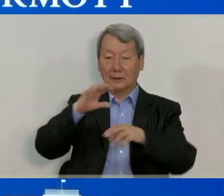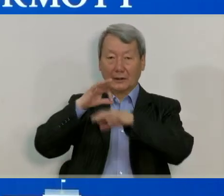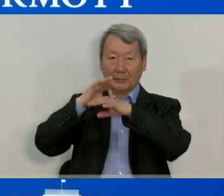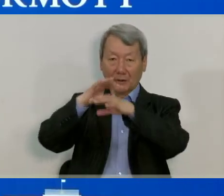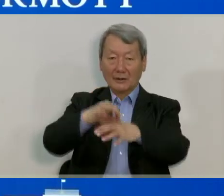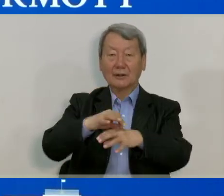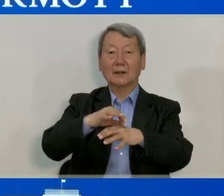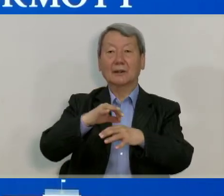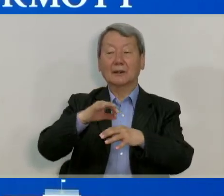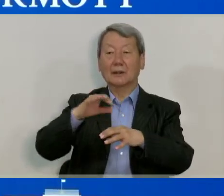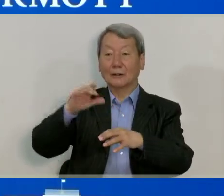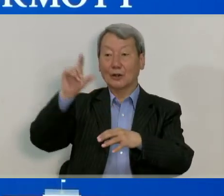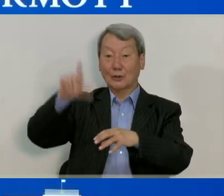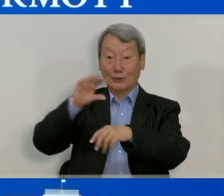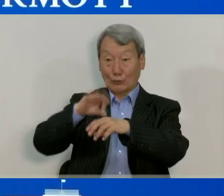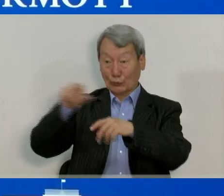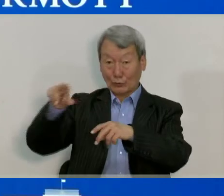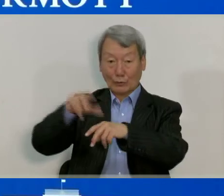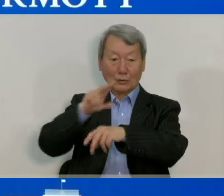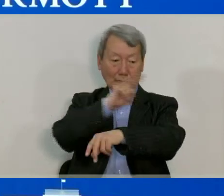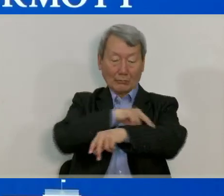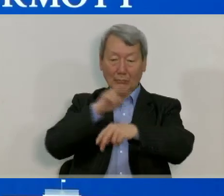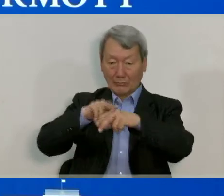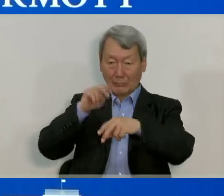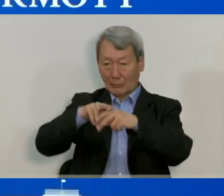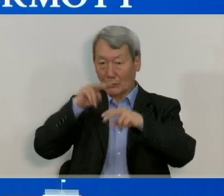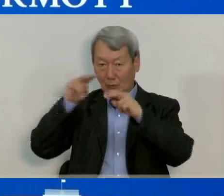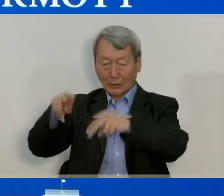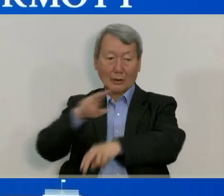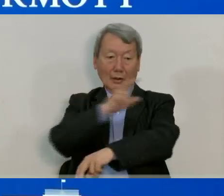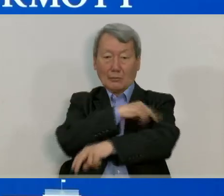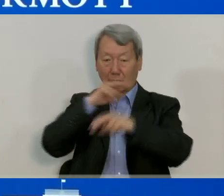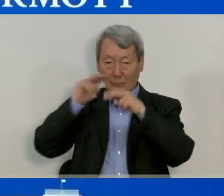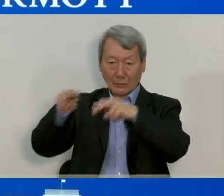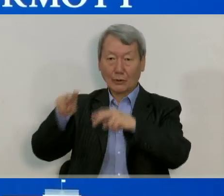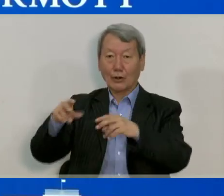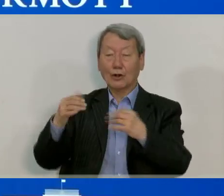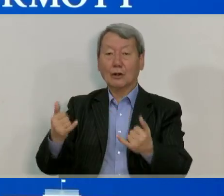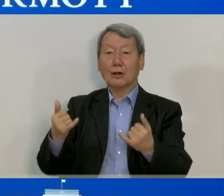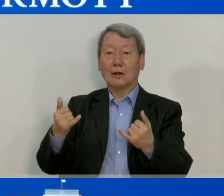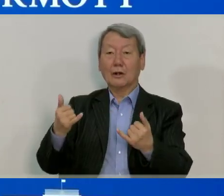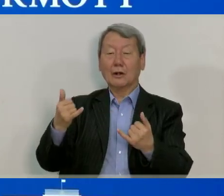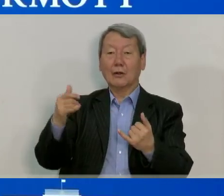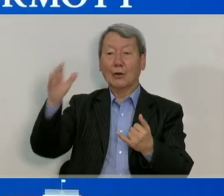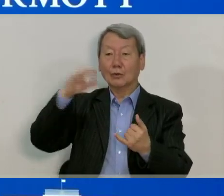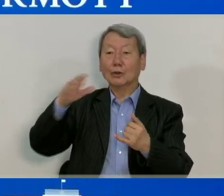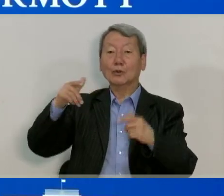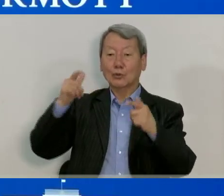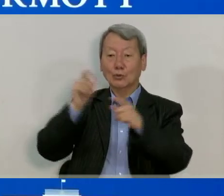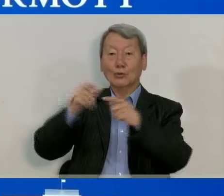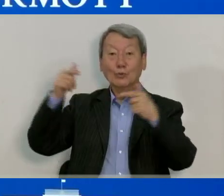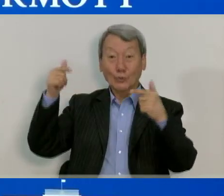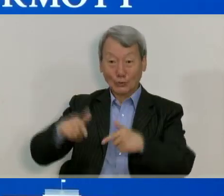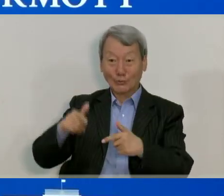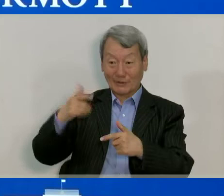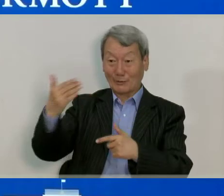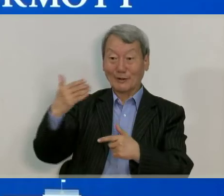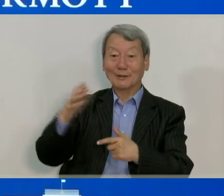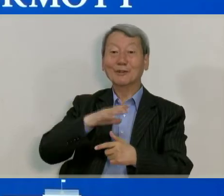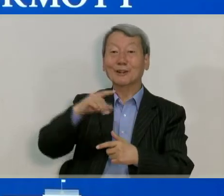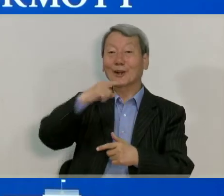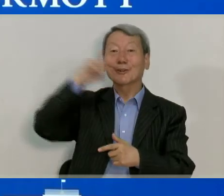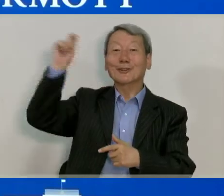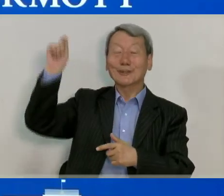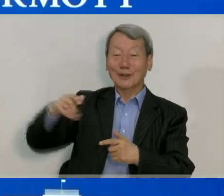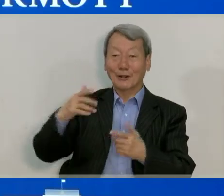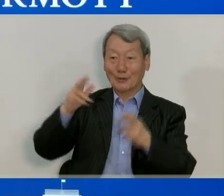сопровождение сотрудниками милиции. Там на сегодня уже таких грубых нарушений